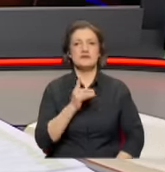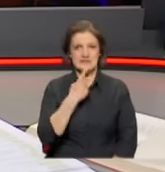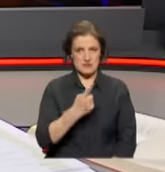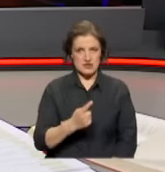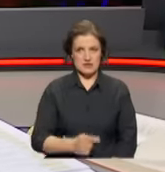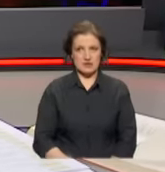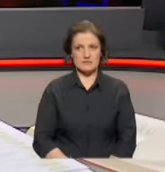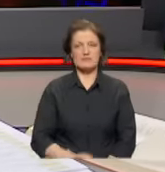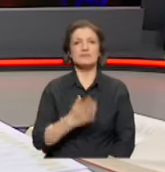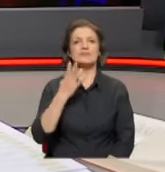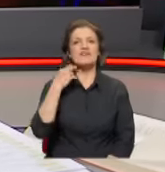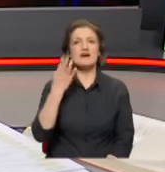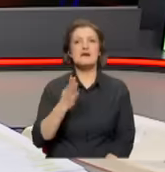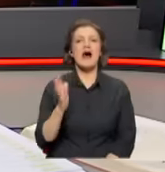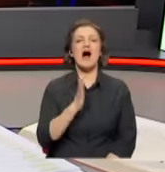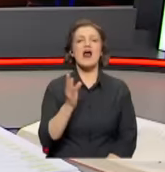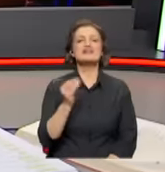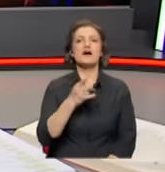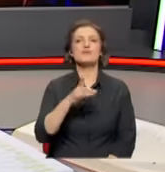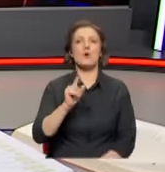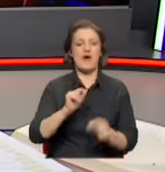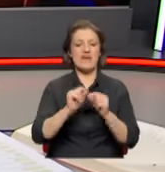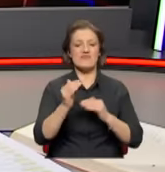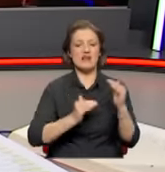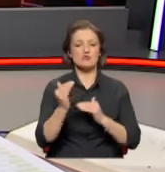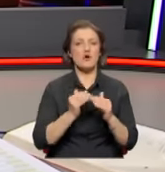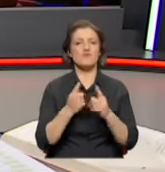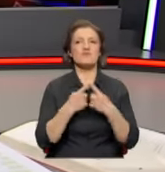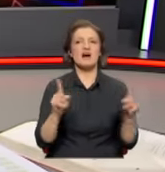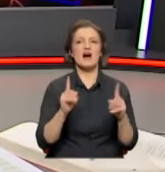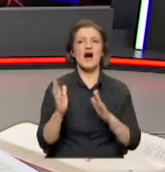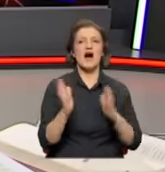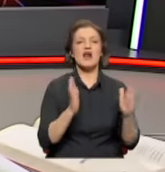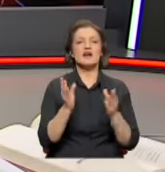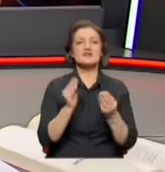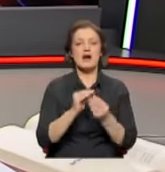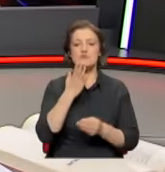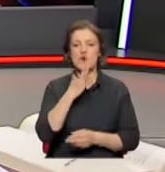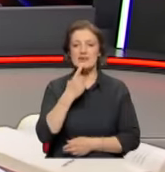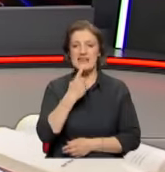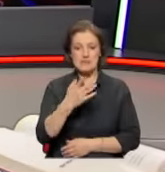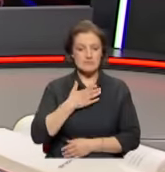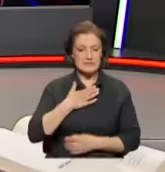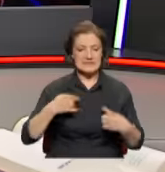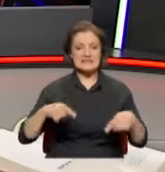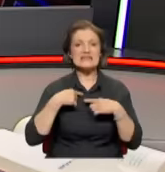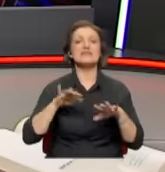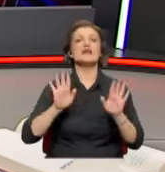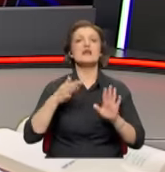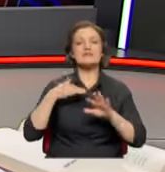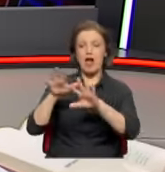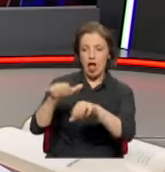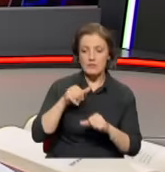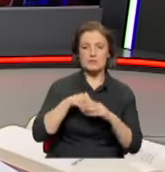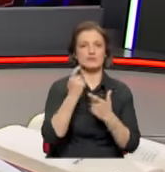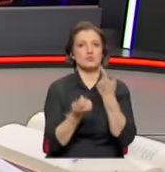demiş. Efendim, ara zam değil o, o enflasyon farkı. Ara zam yok diyen de biz değiliz, zaten almak için uğraşıyoruz. Enflasyon